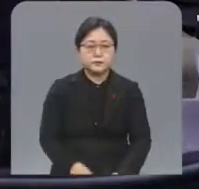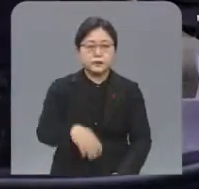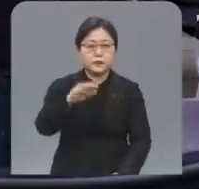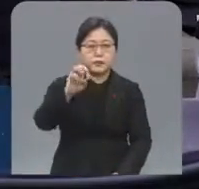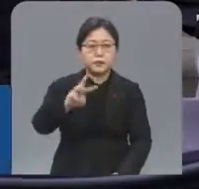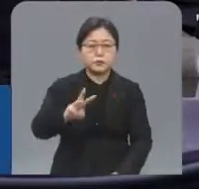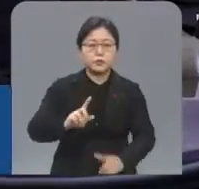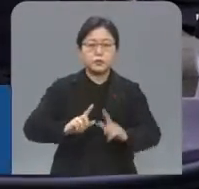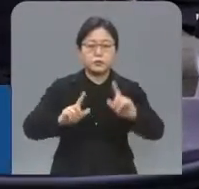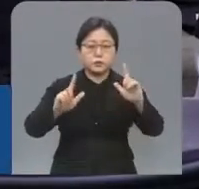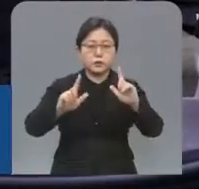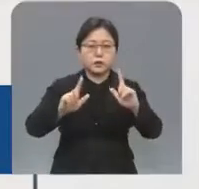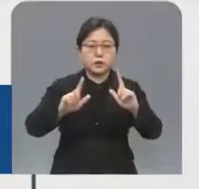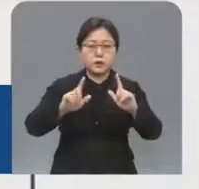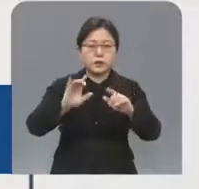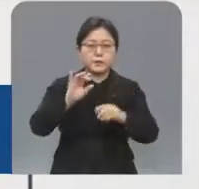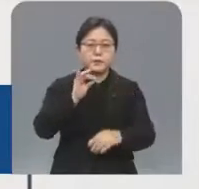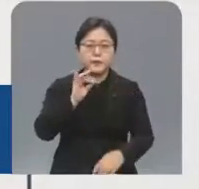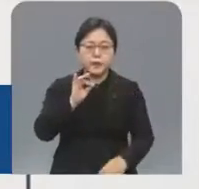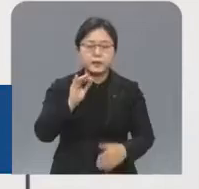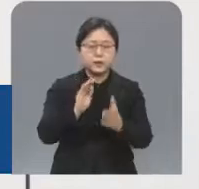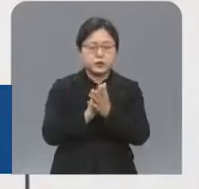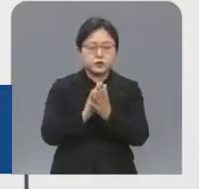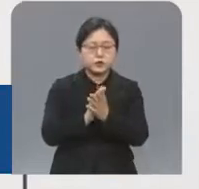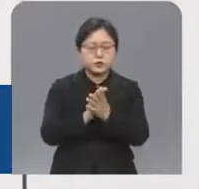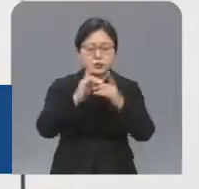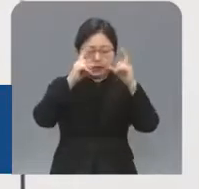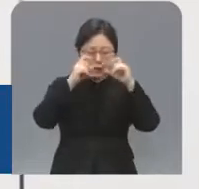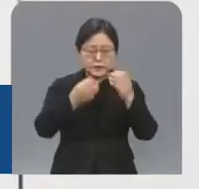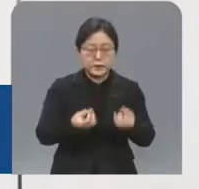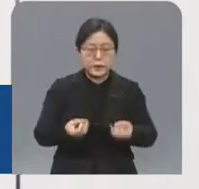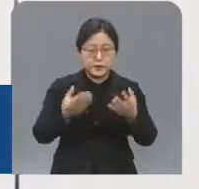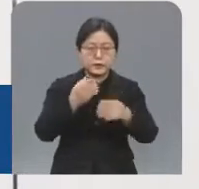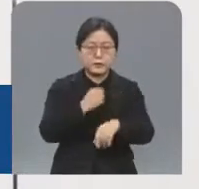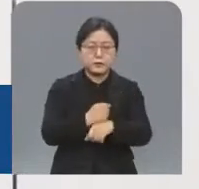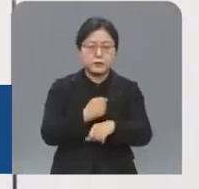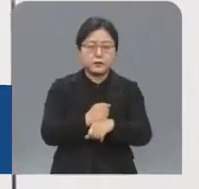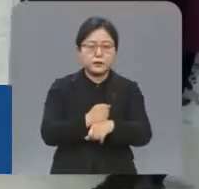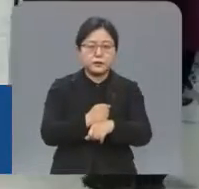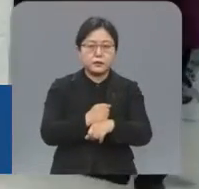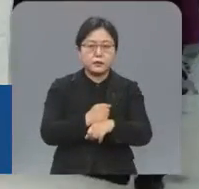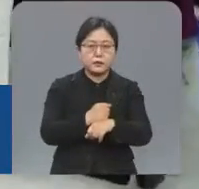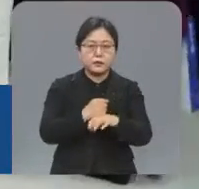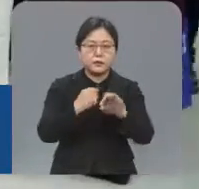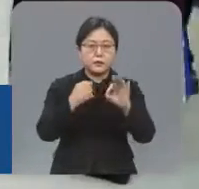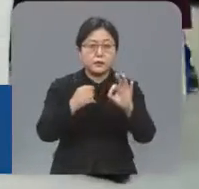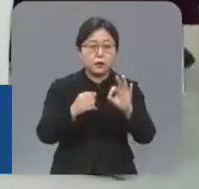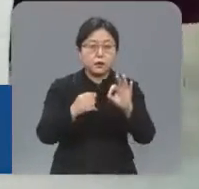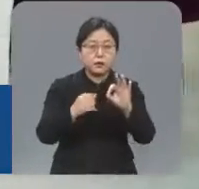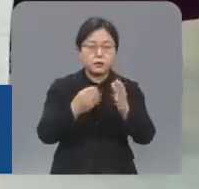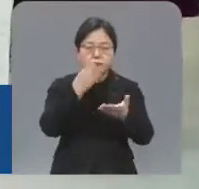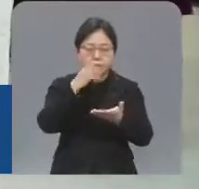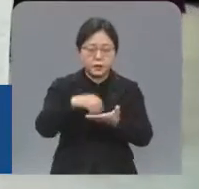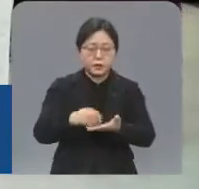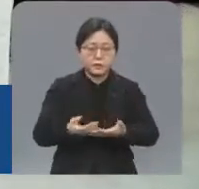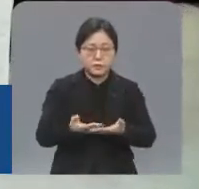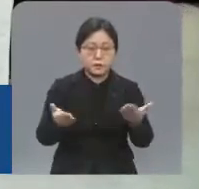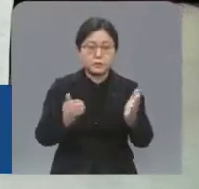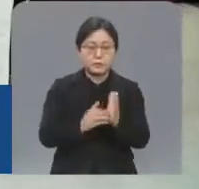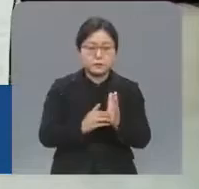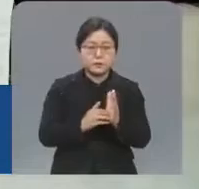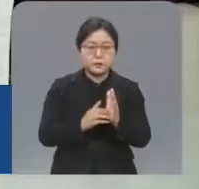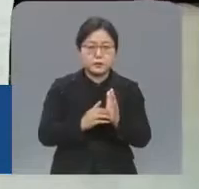방주 시동 그가 백색 친구 씬이 와 사진전 작품 전시회와 함께 10편의 후 닭에 대한 시상식을 주 토했습니다